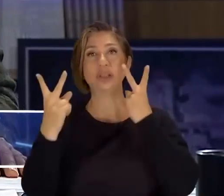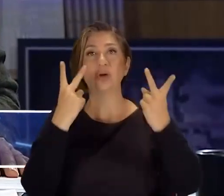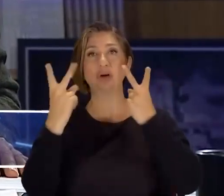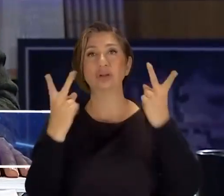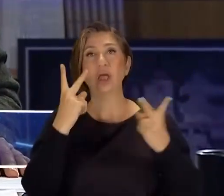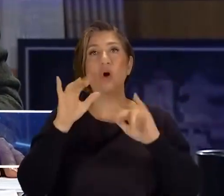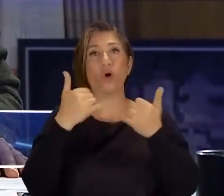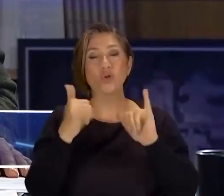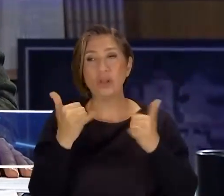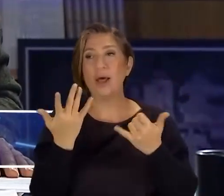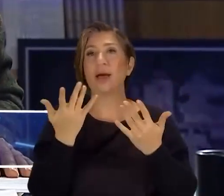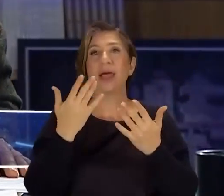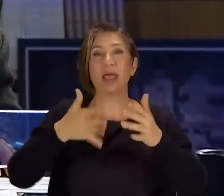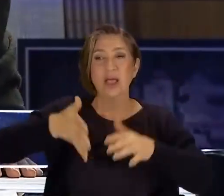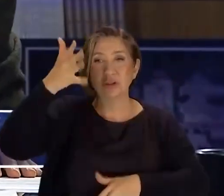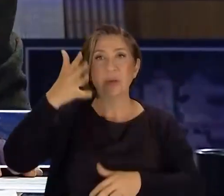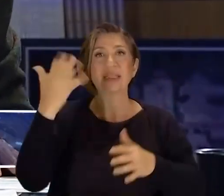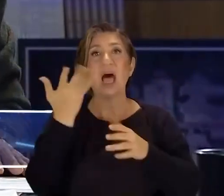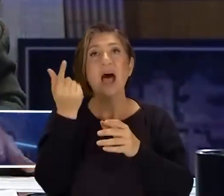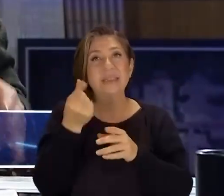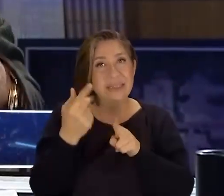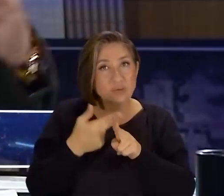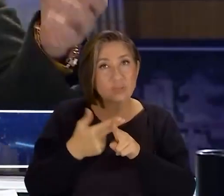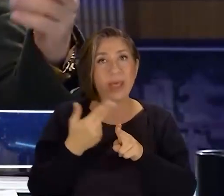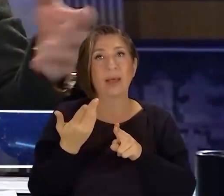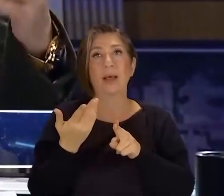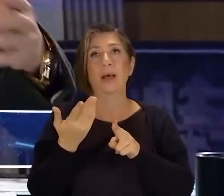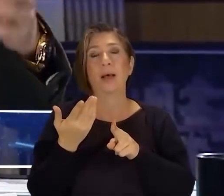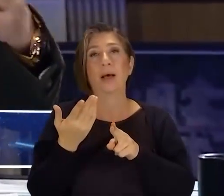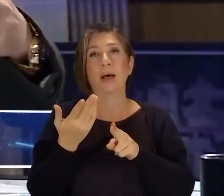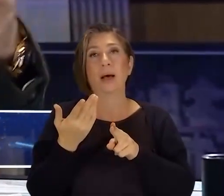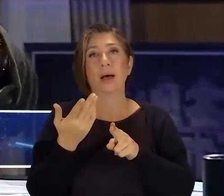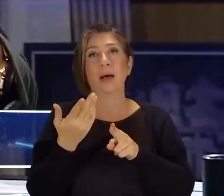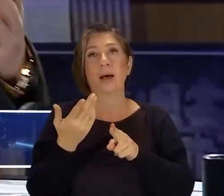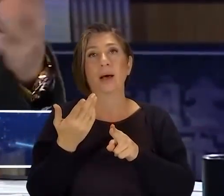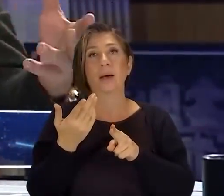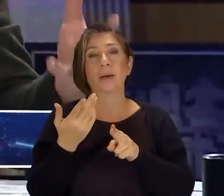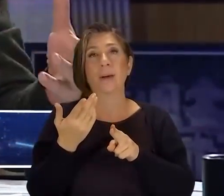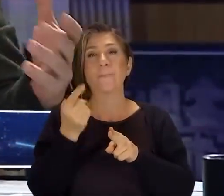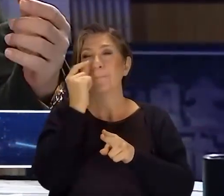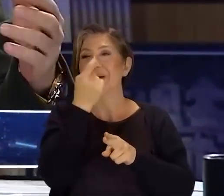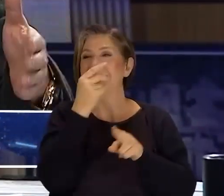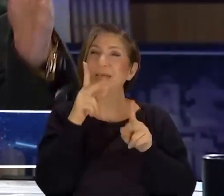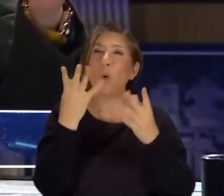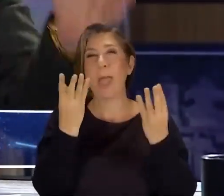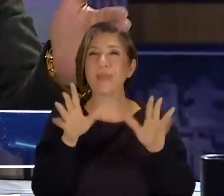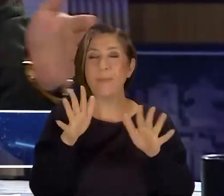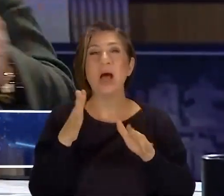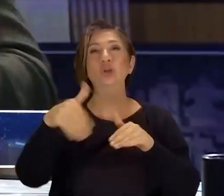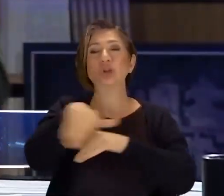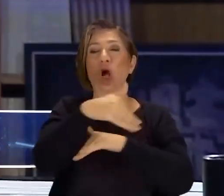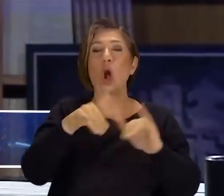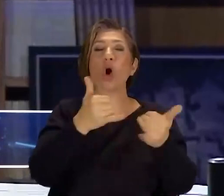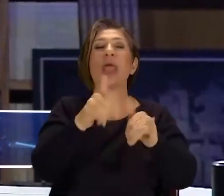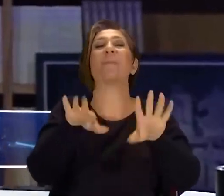görsel görsel oyunlar yetişmek daha az tecrübe Hani diyanet çok basit gibi gelebilir amaçla